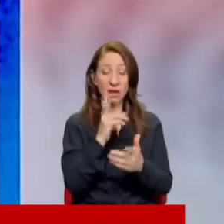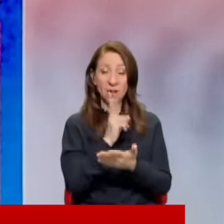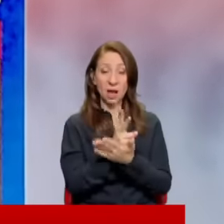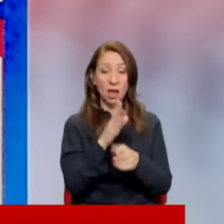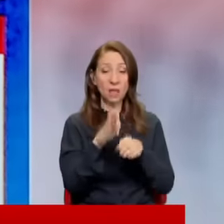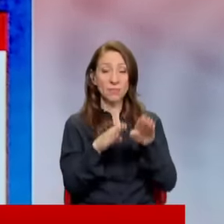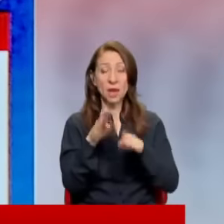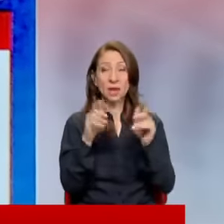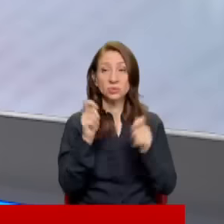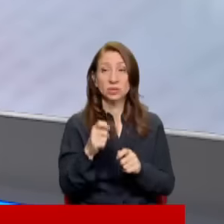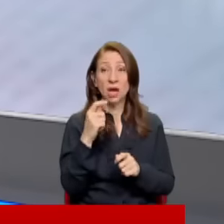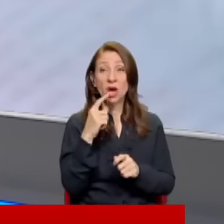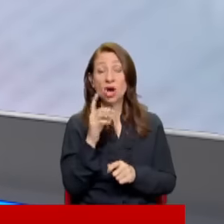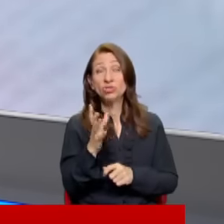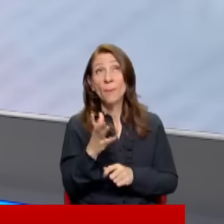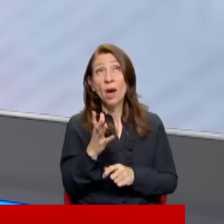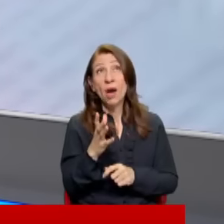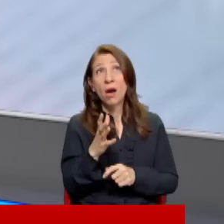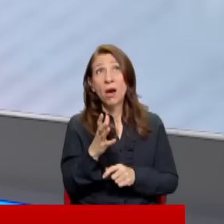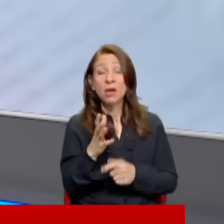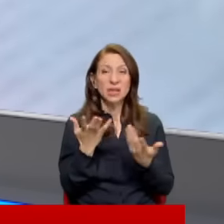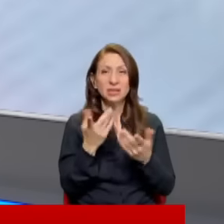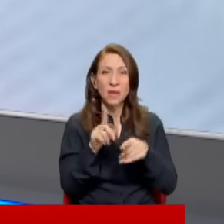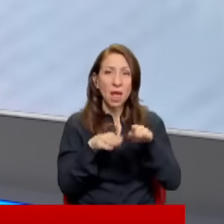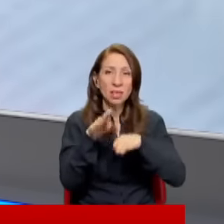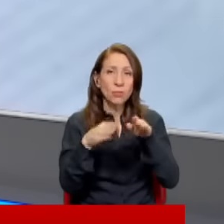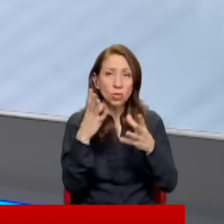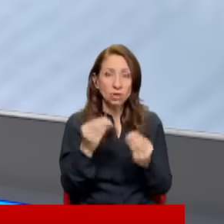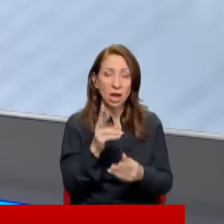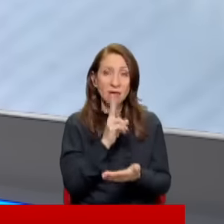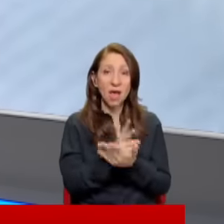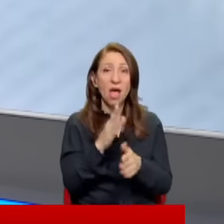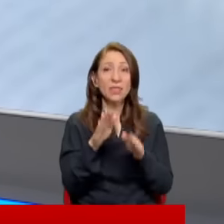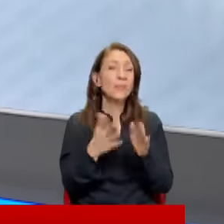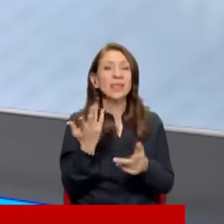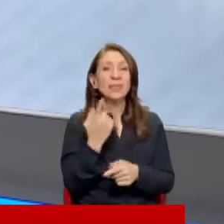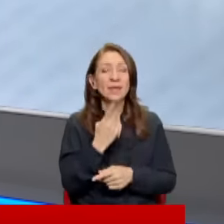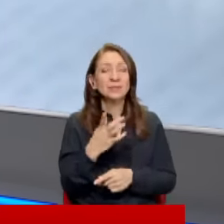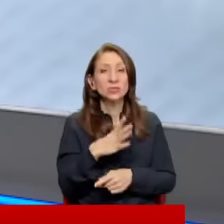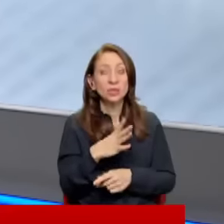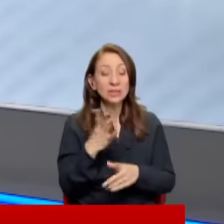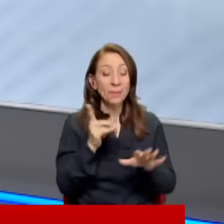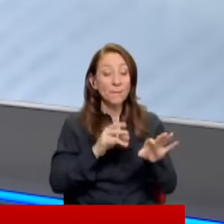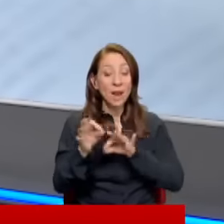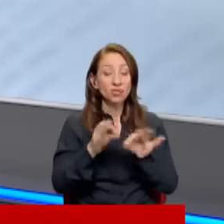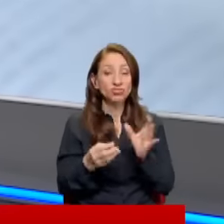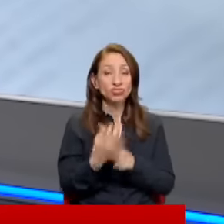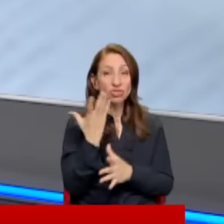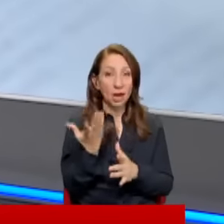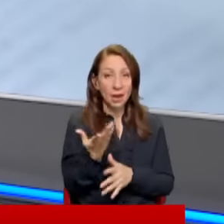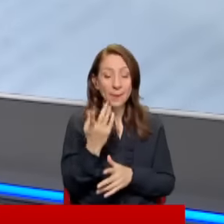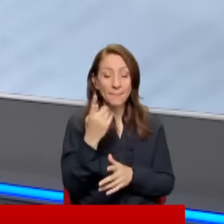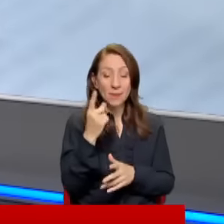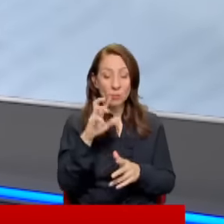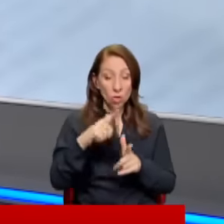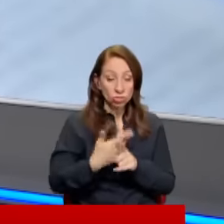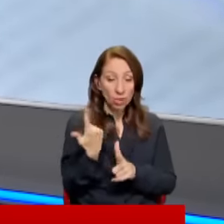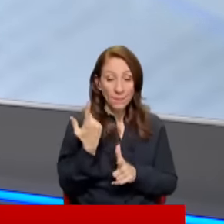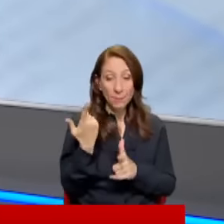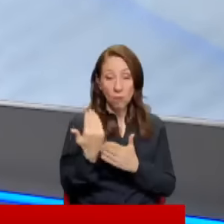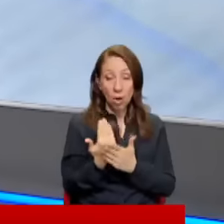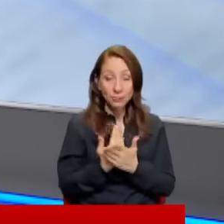adımlar atacağız dedi acaba nasıl adımlar atılacak kararlı Adımlar ne Nasıl bir plan çıkacak eee bir proje